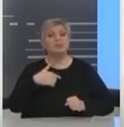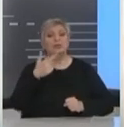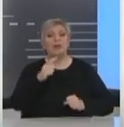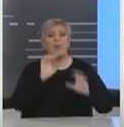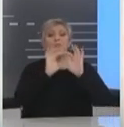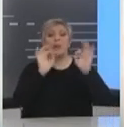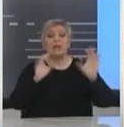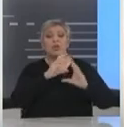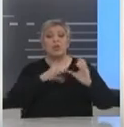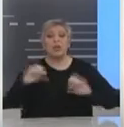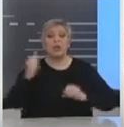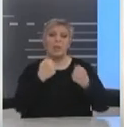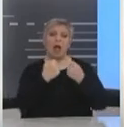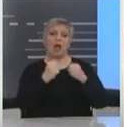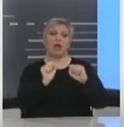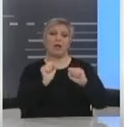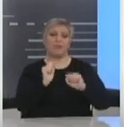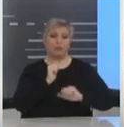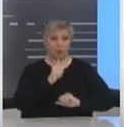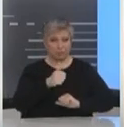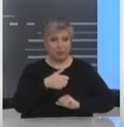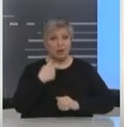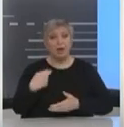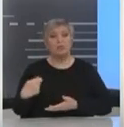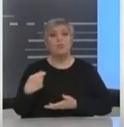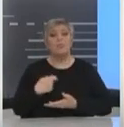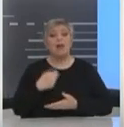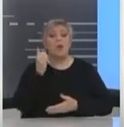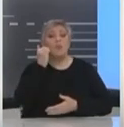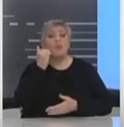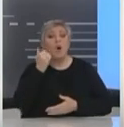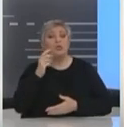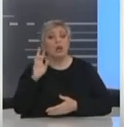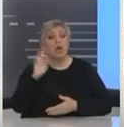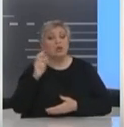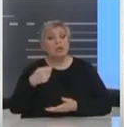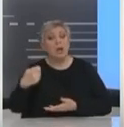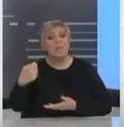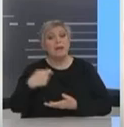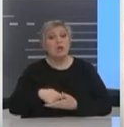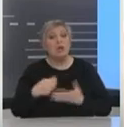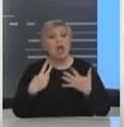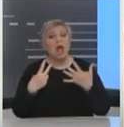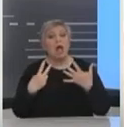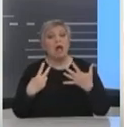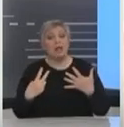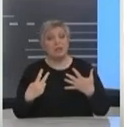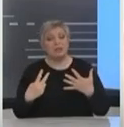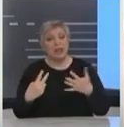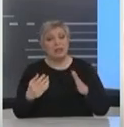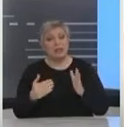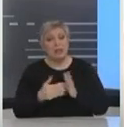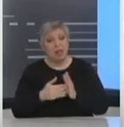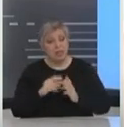Θράκης, παίρνει 7.000 δολάρια από τη Μόσχα για ενίσχυση του ΚΚΕ, το ήθος της αριστεράς,